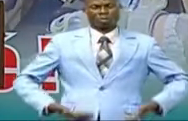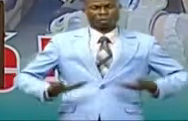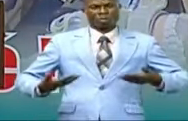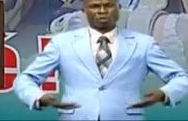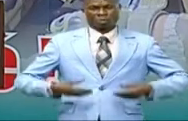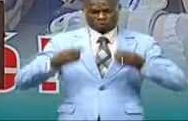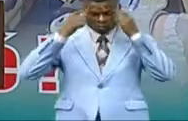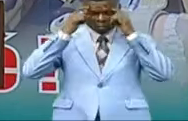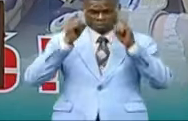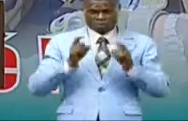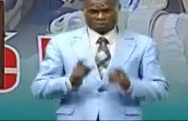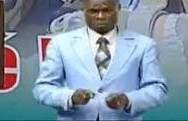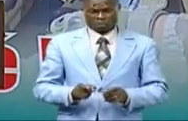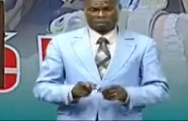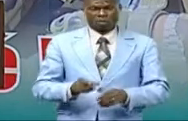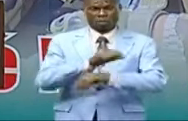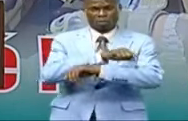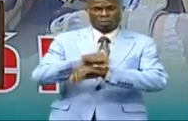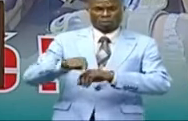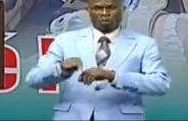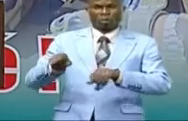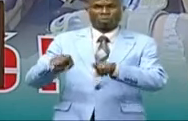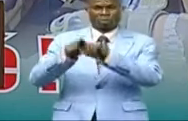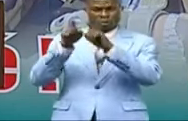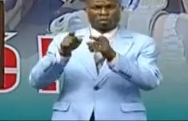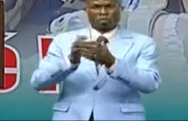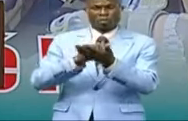que la décision de mettre cet établissement de crédit sous